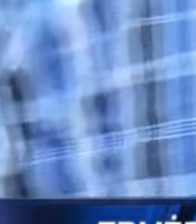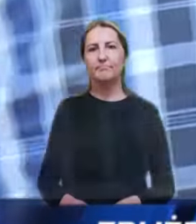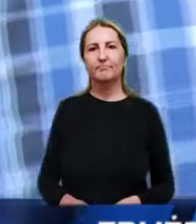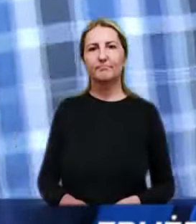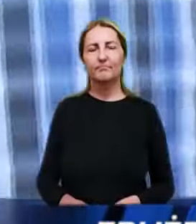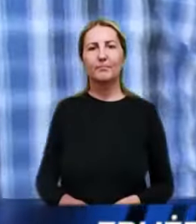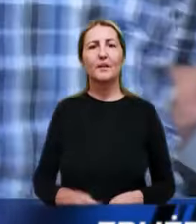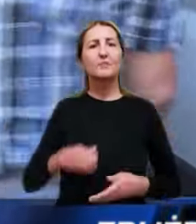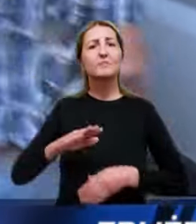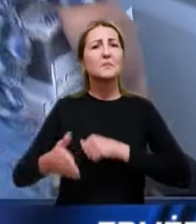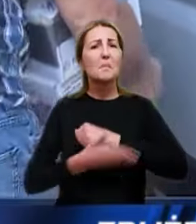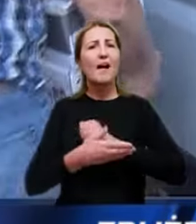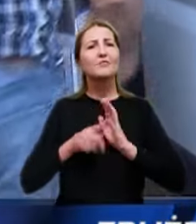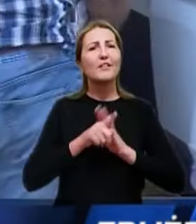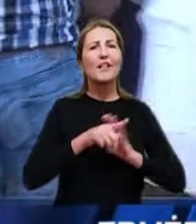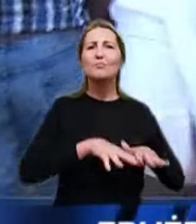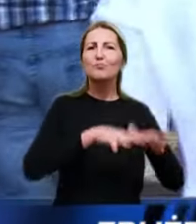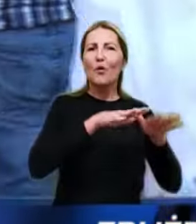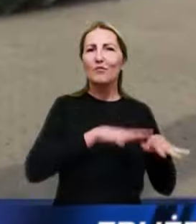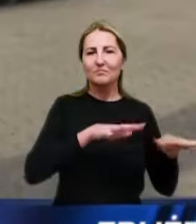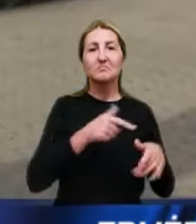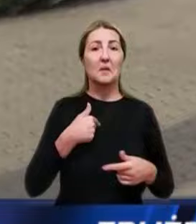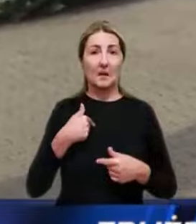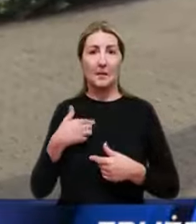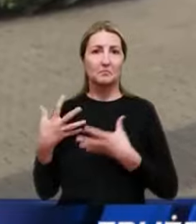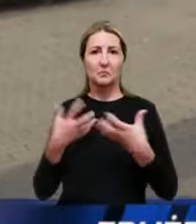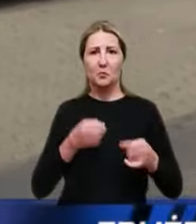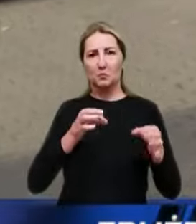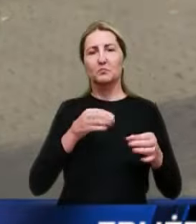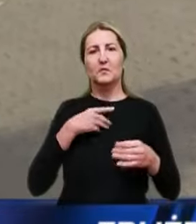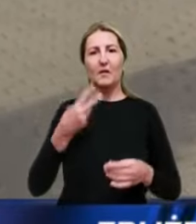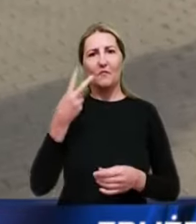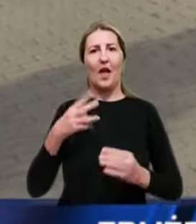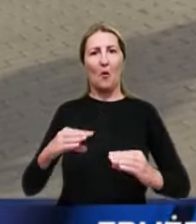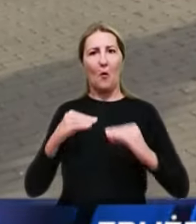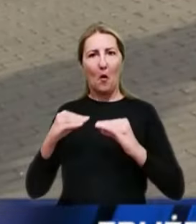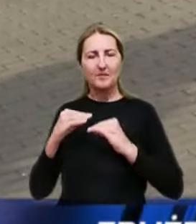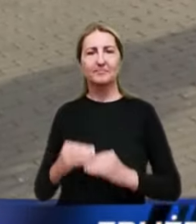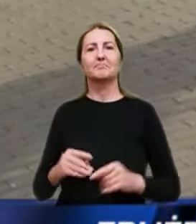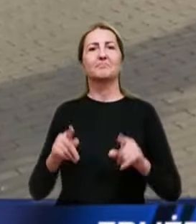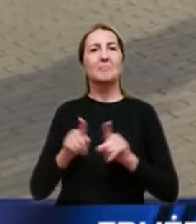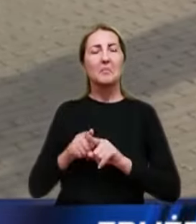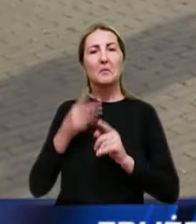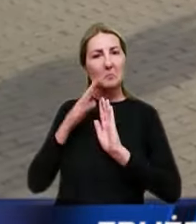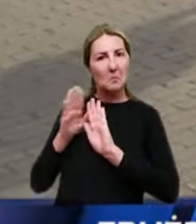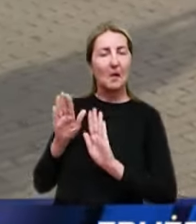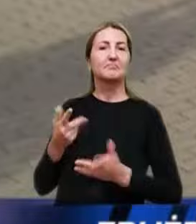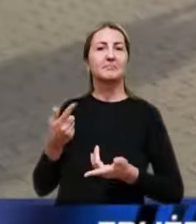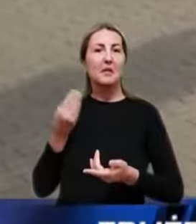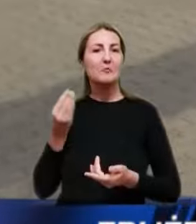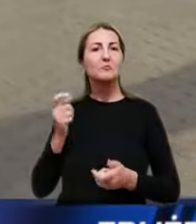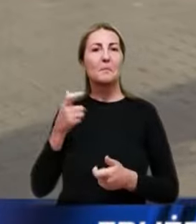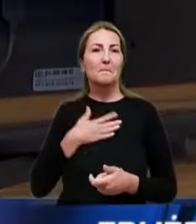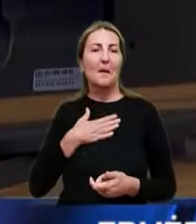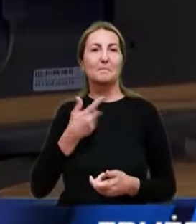wsparcie dla powodzian. Przywiozłem tutaj dwa koce. Tutaj takie. Tutaj, proszę Państwa, mam